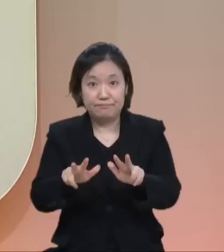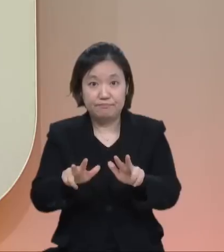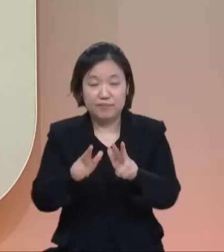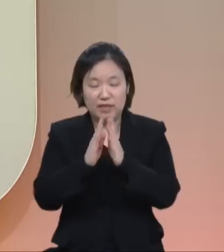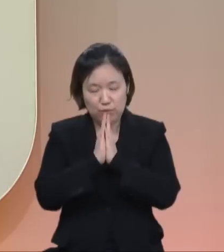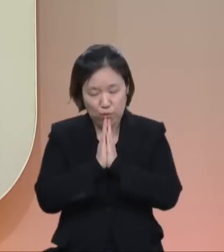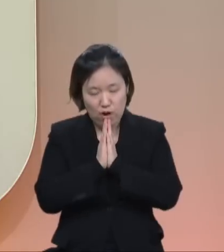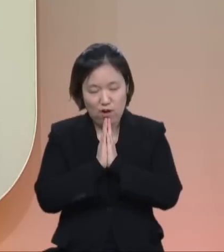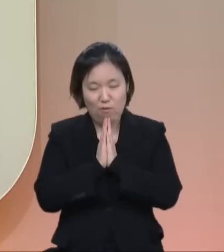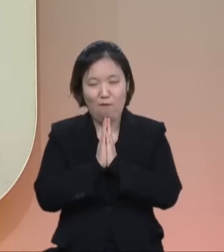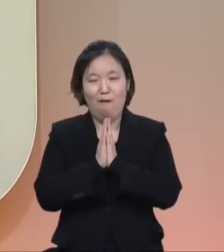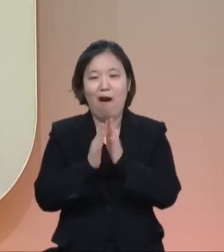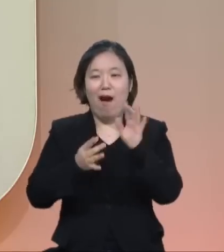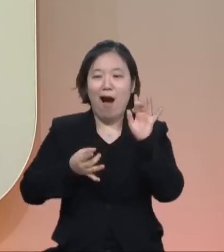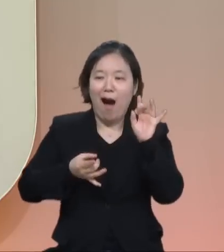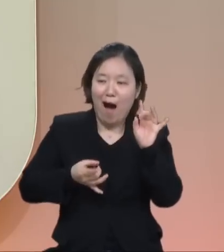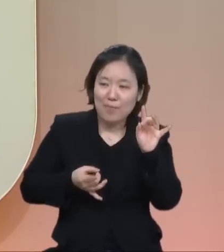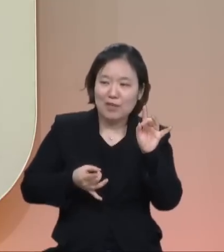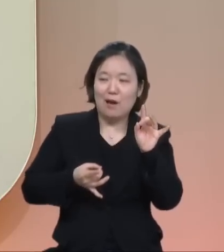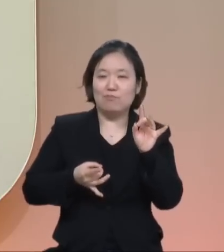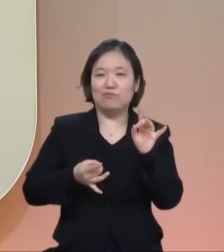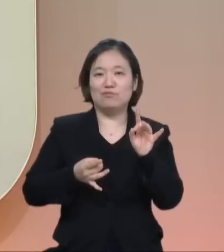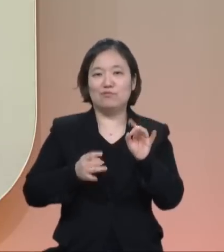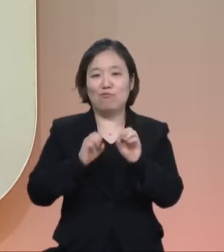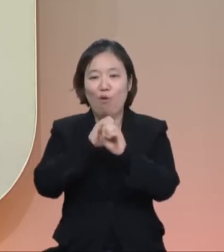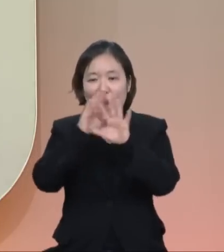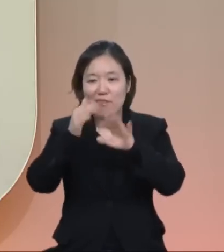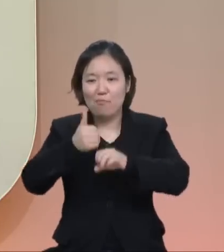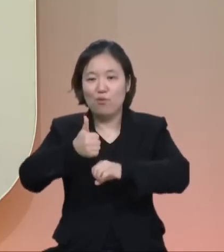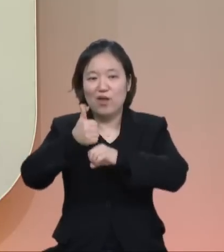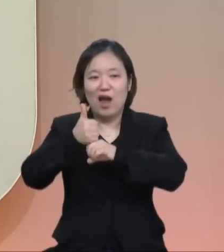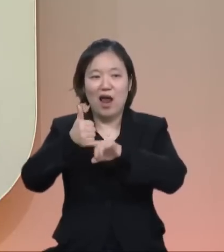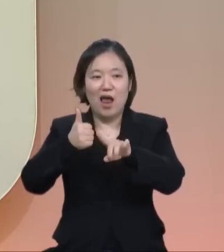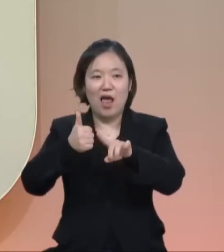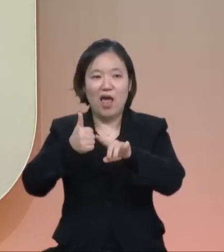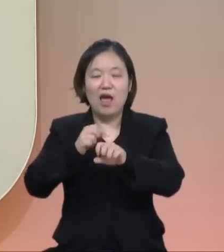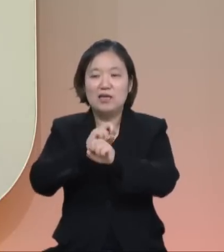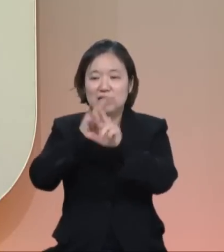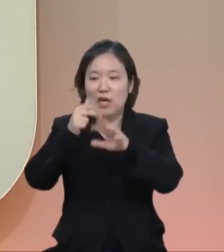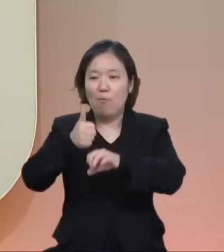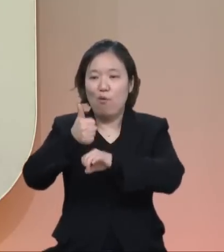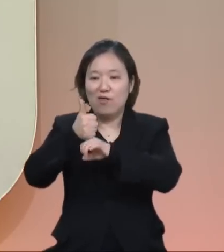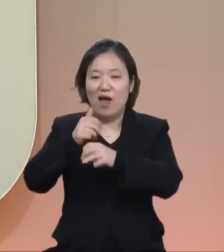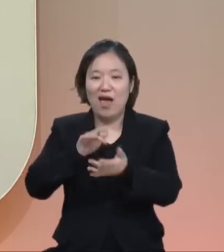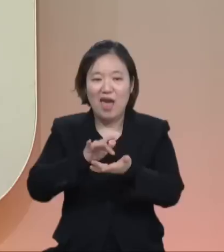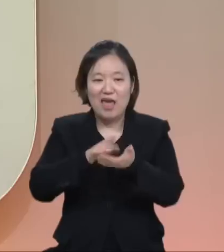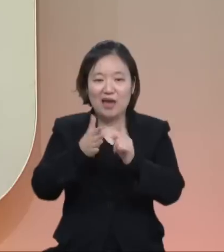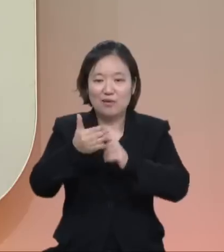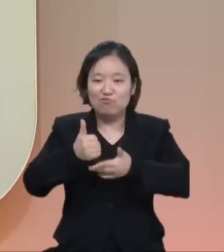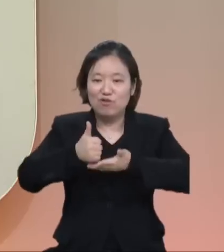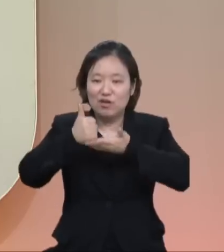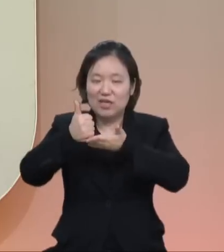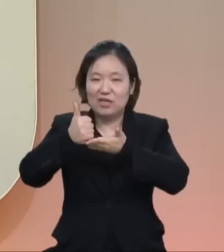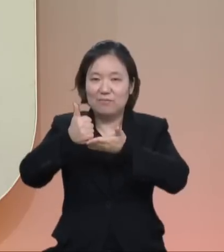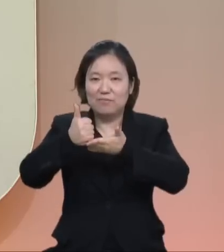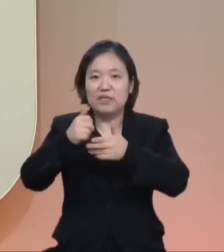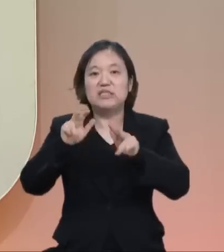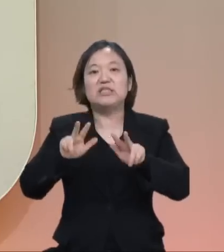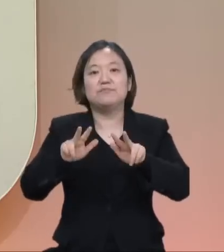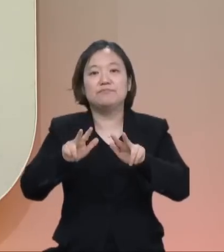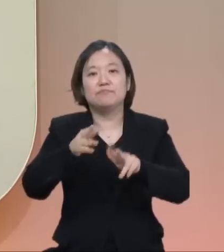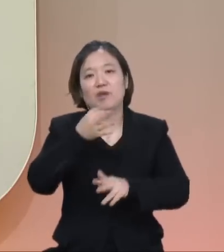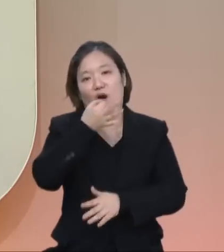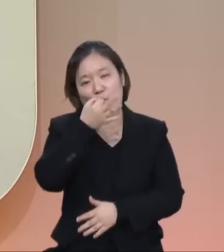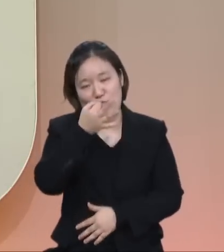나무아미타불 관세음보살 지장보살 약사여래불하고 지금이 순간